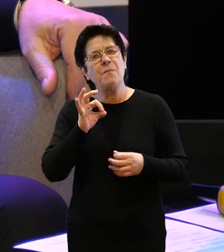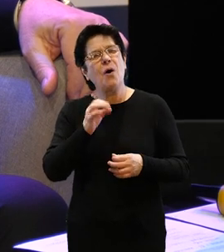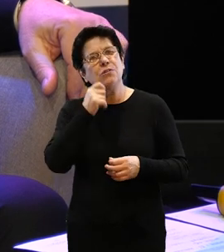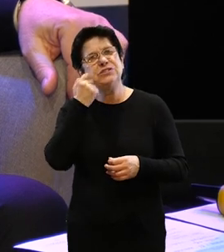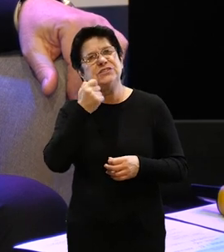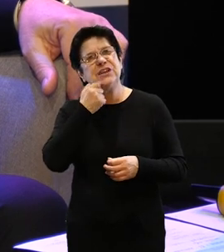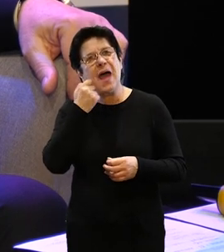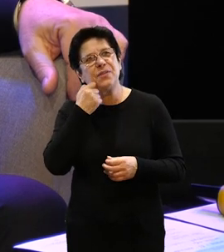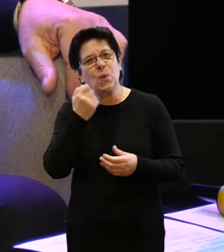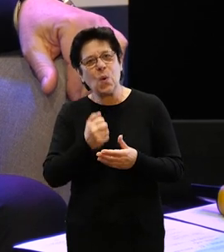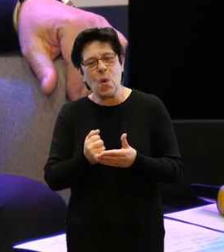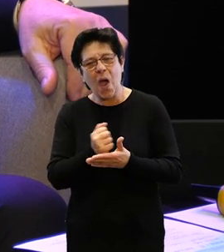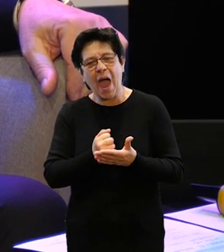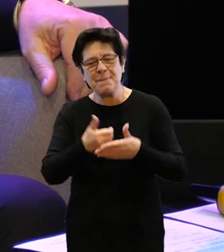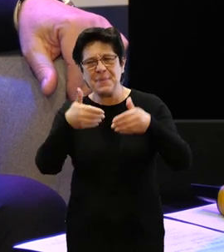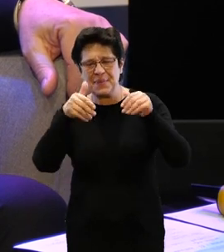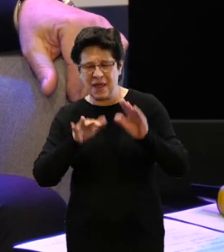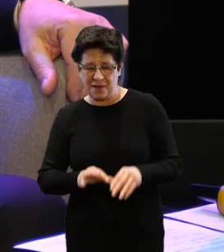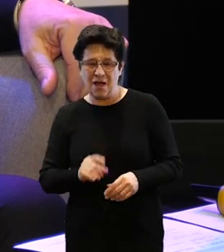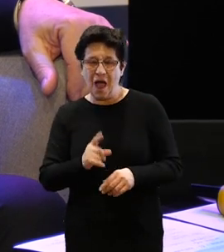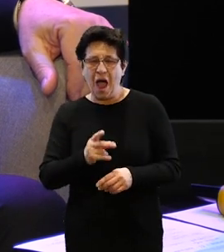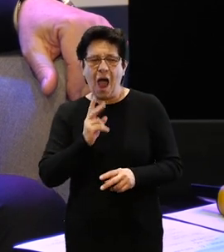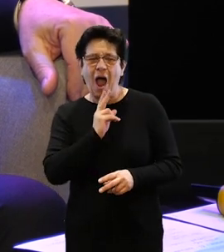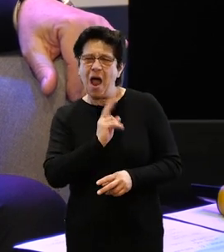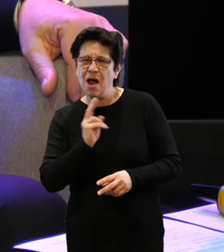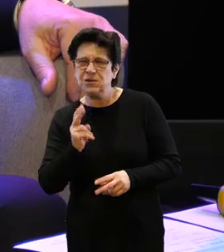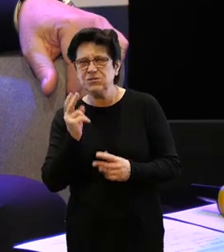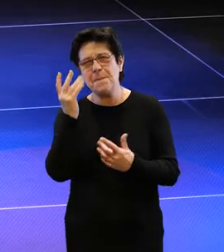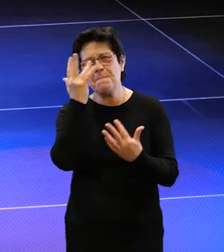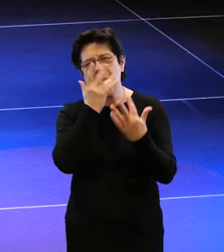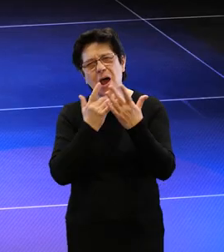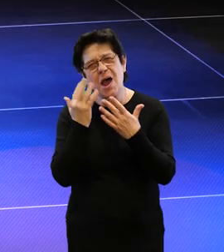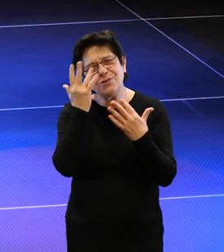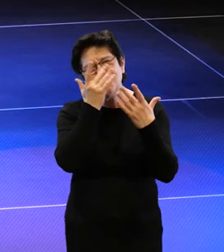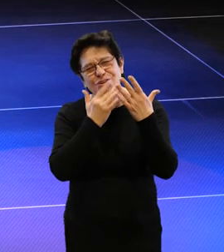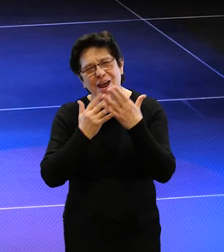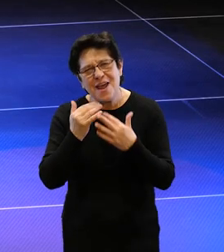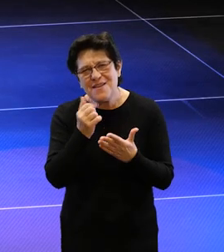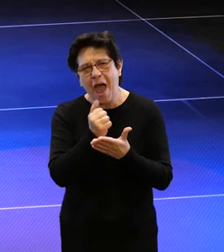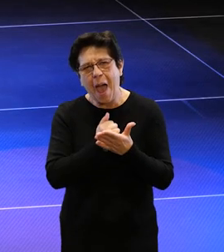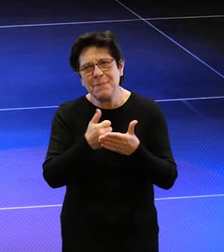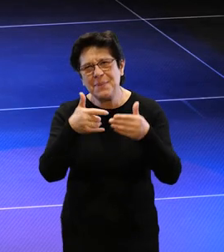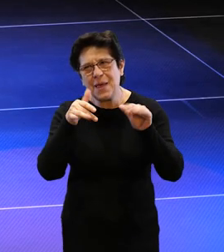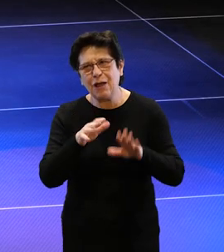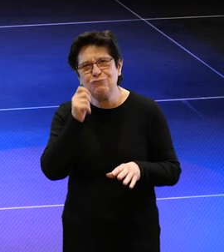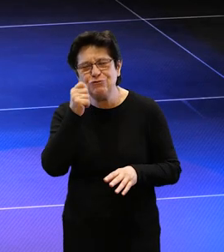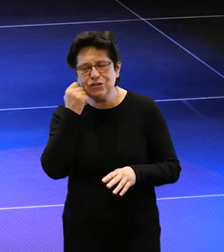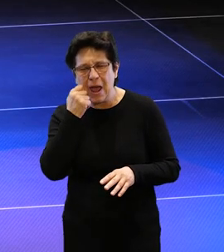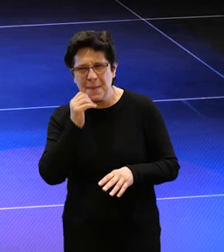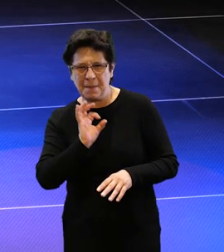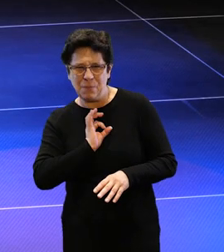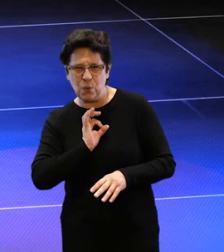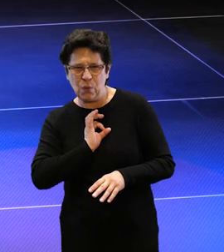aptekarzu Oczywiście zawsze marzeniem każdego aptekarza jest mieć swoją własną aptekę dziadek